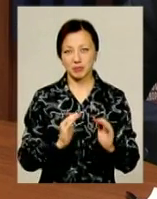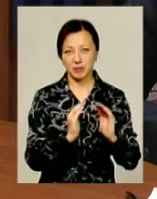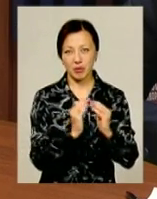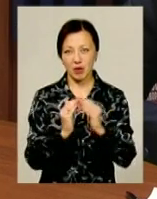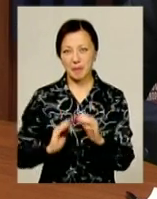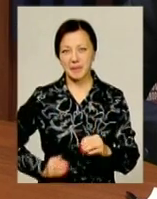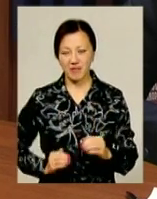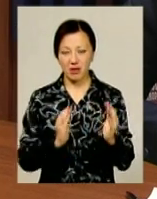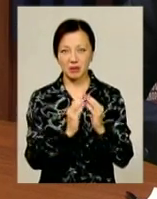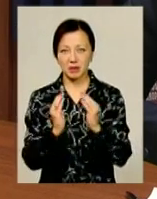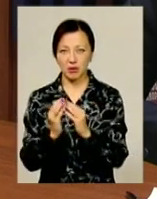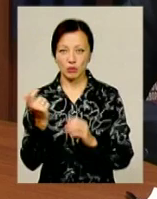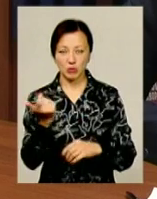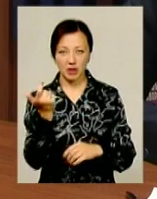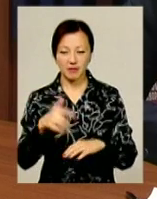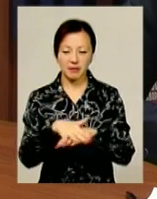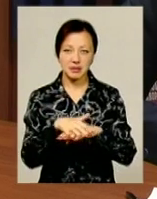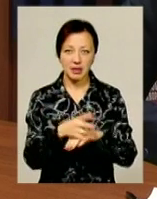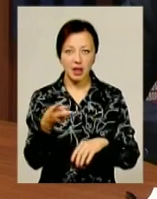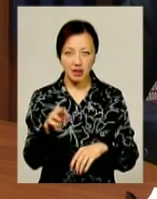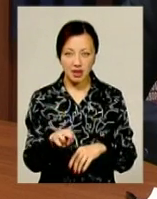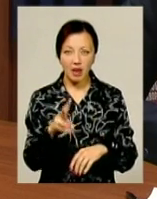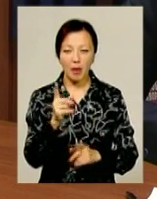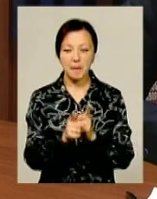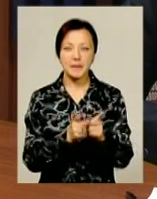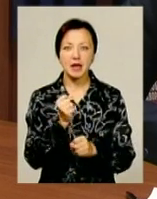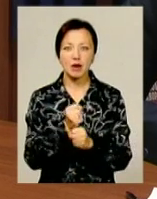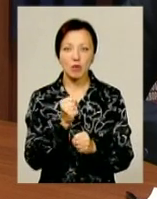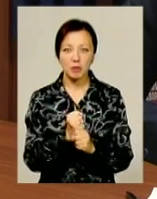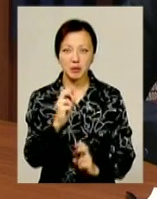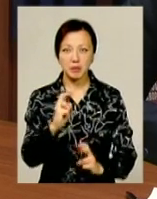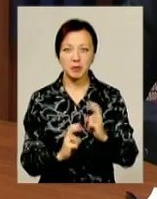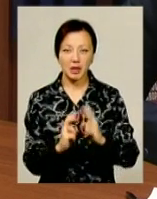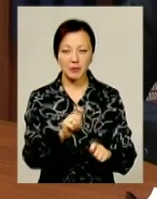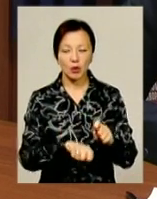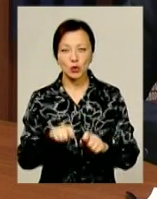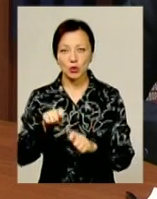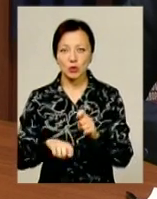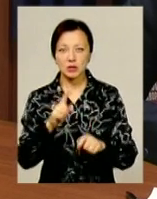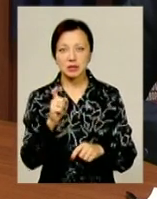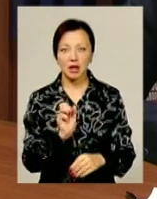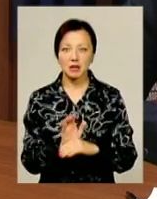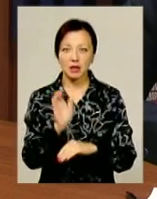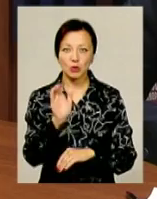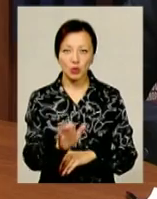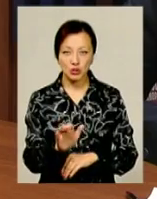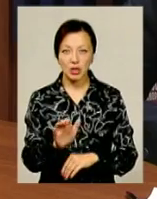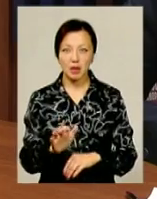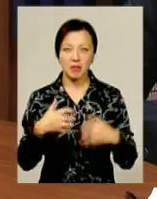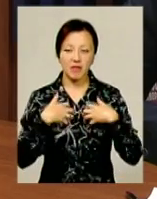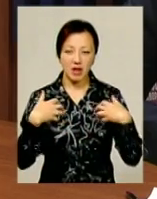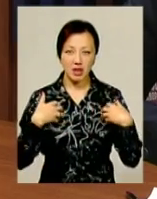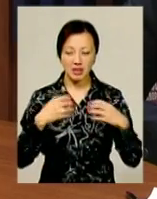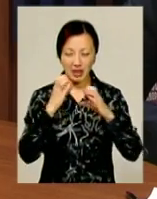підсобні господарства, населення. На переробних підприємствах здійснюють контроль за надходженням тварин,